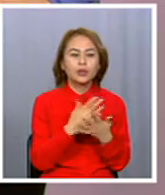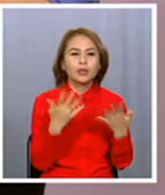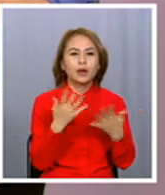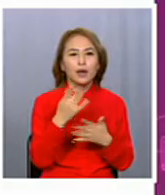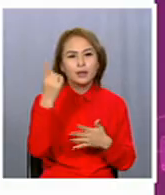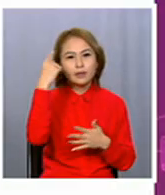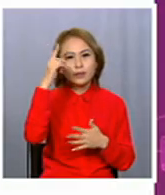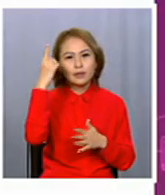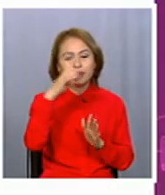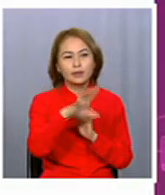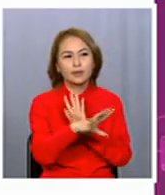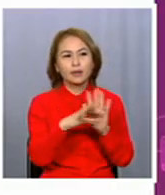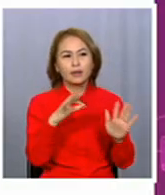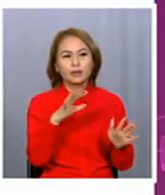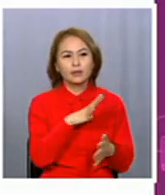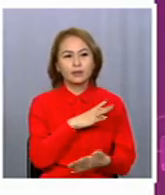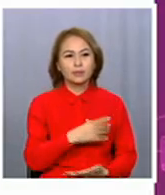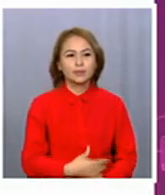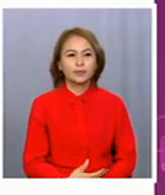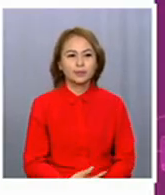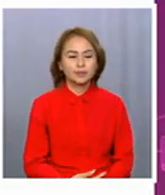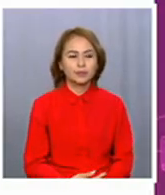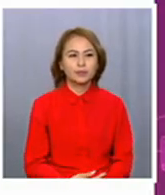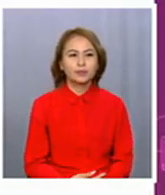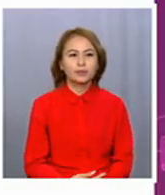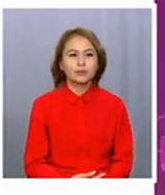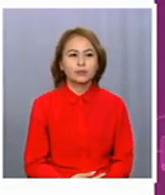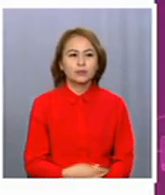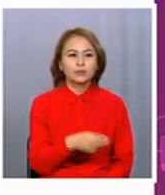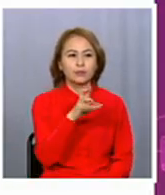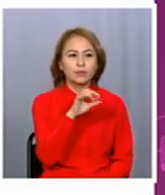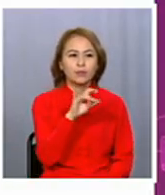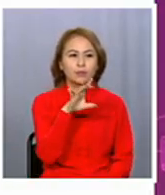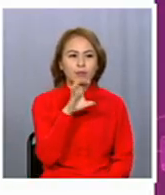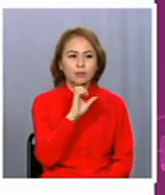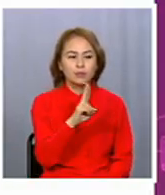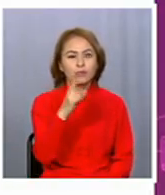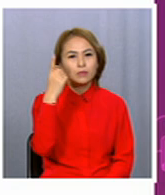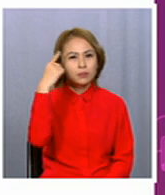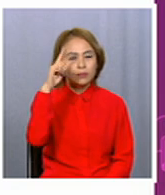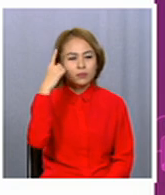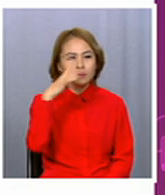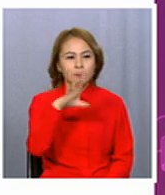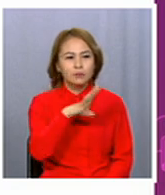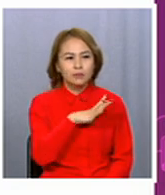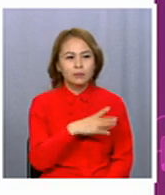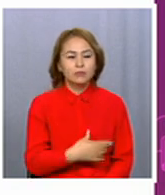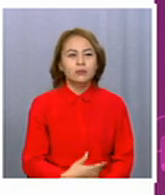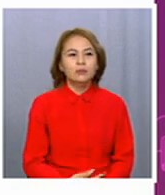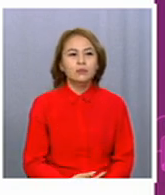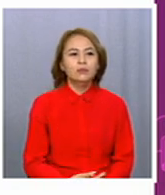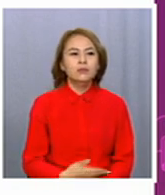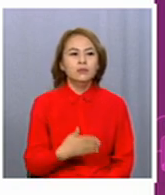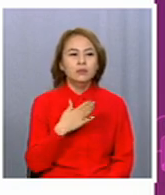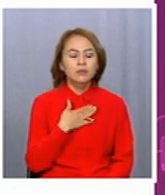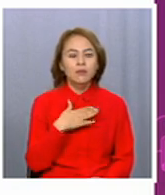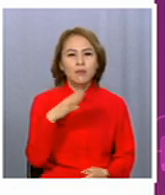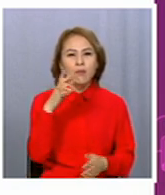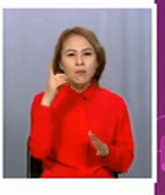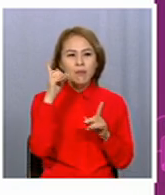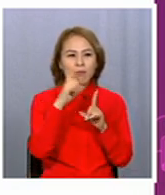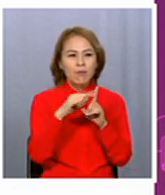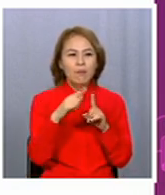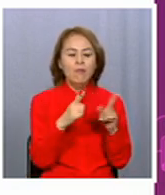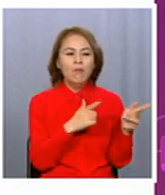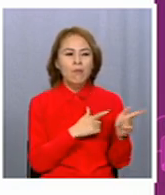алынды? Иә, бұл бауырсақ ертегісінің кейіпкерлері. Маған бауырсақ пісіріп